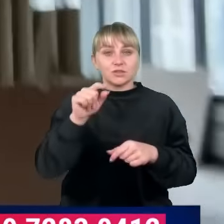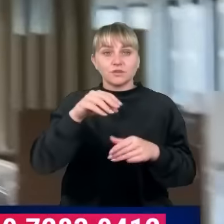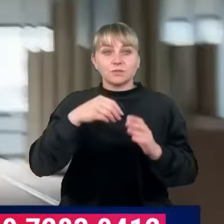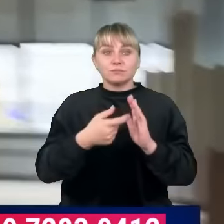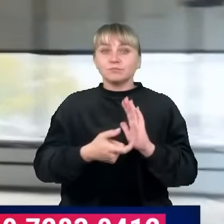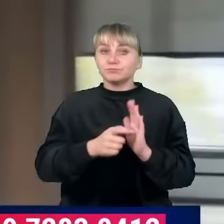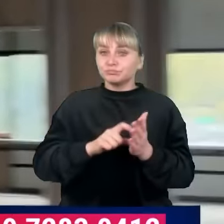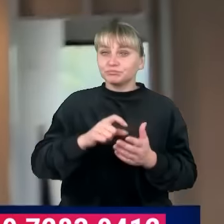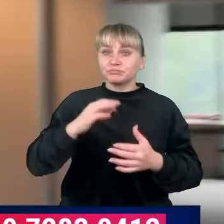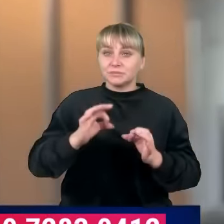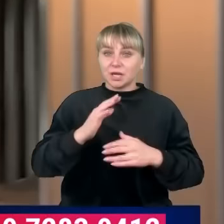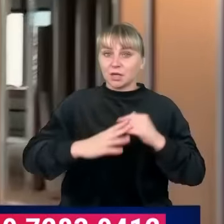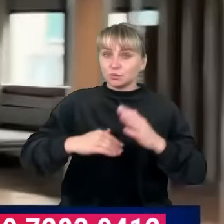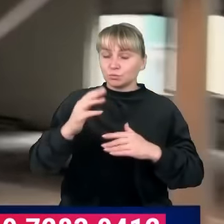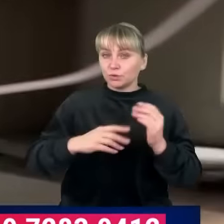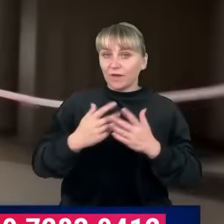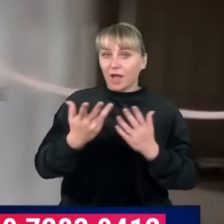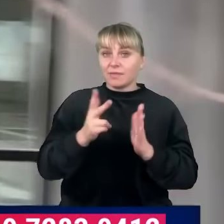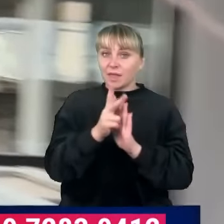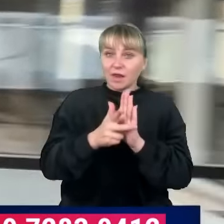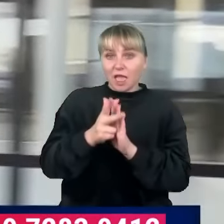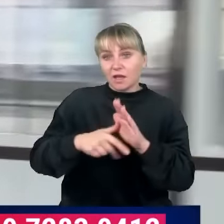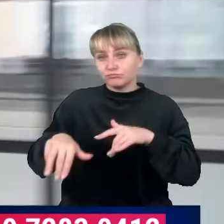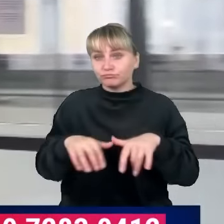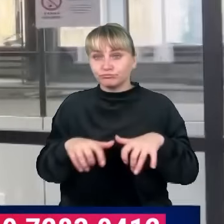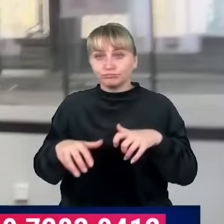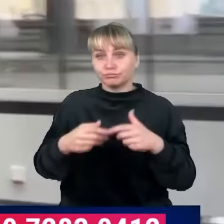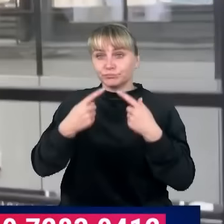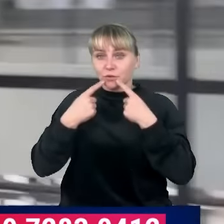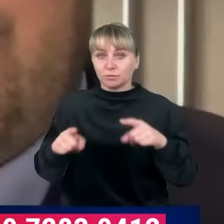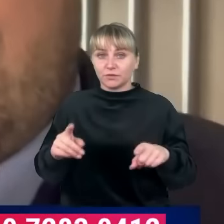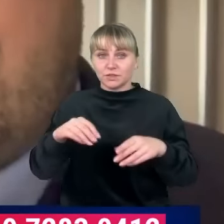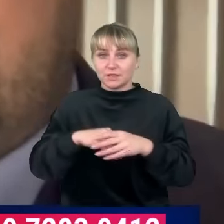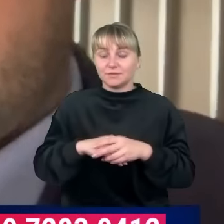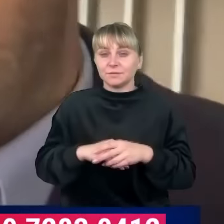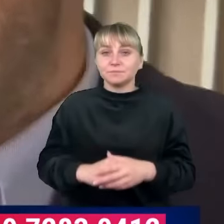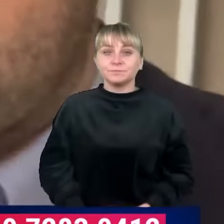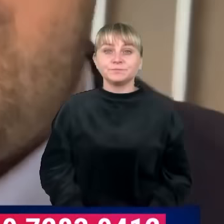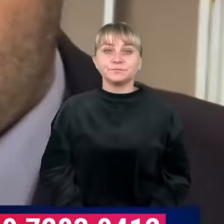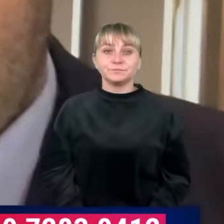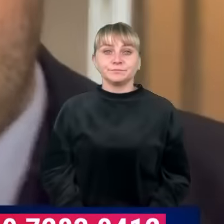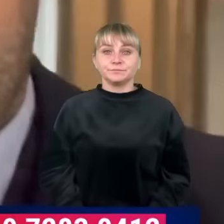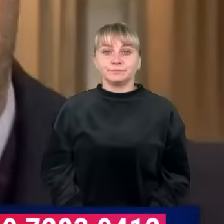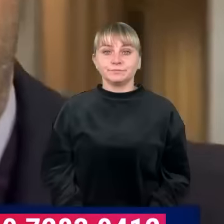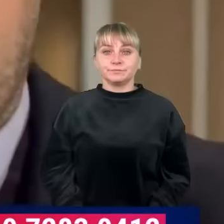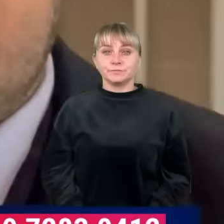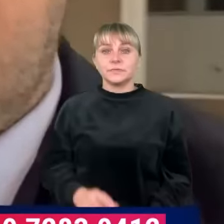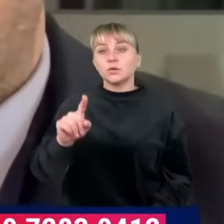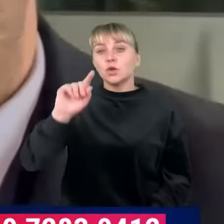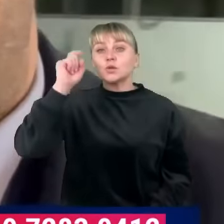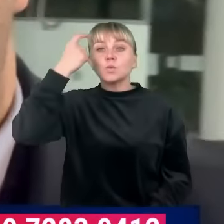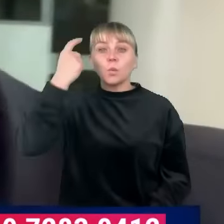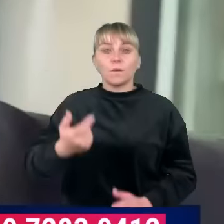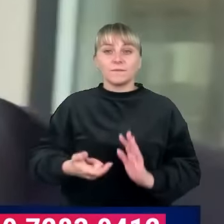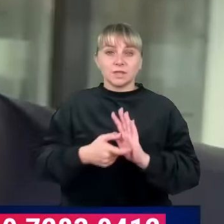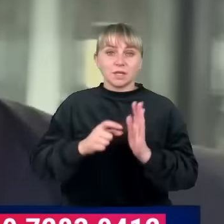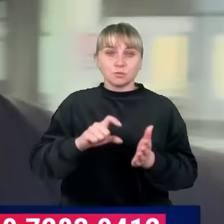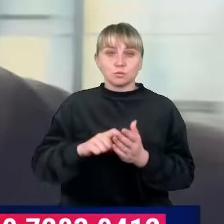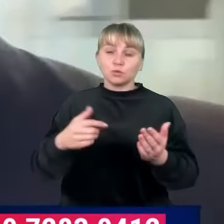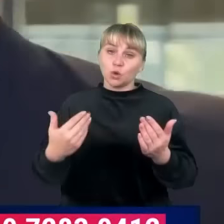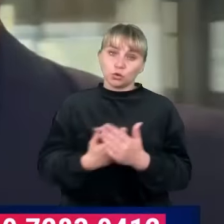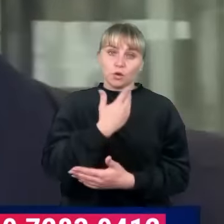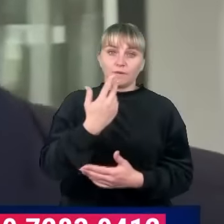chwili reżyserki. A co dalej, to dyrektor Olechowski pokaże. Proszę państwa, jesteśmy w głównym studiu, nowym studiu